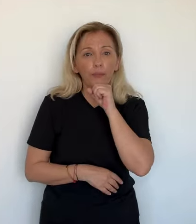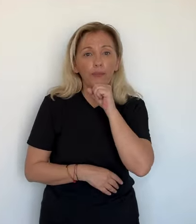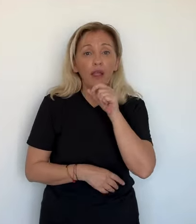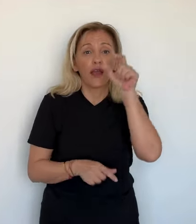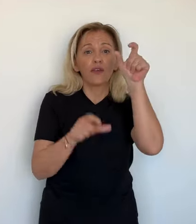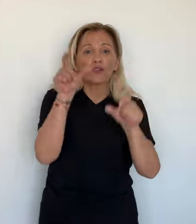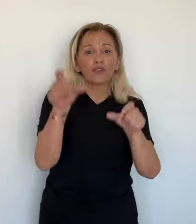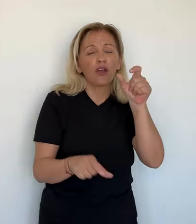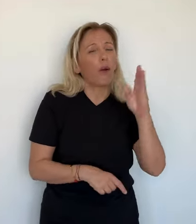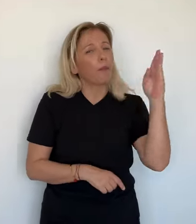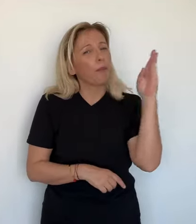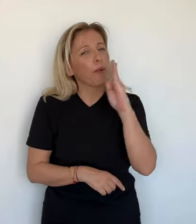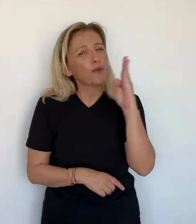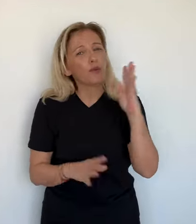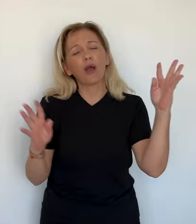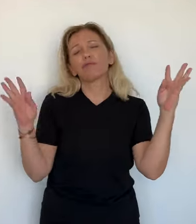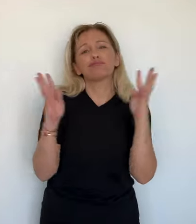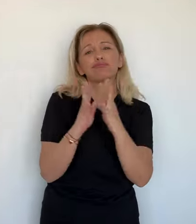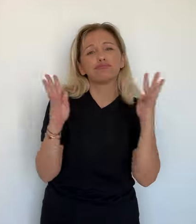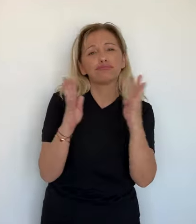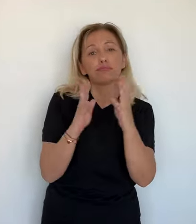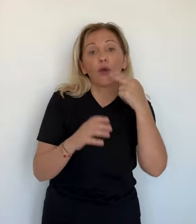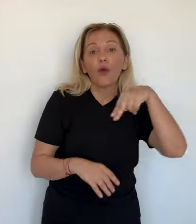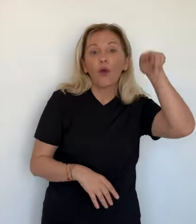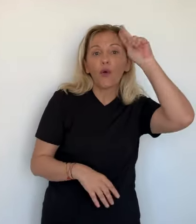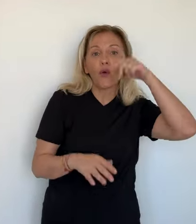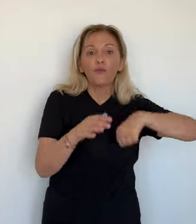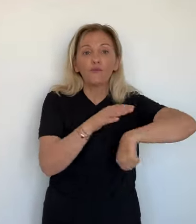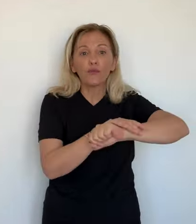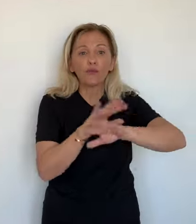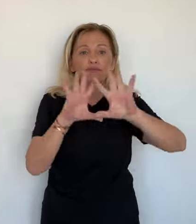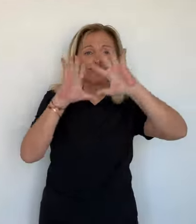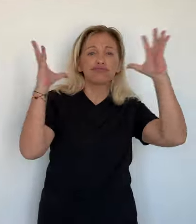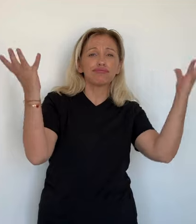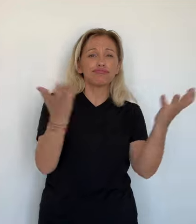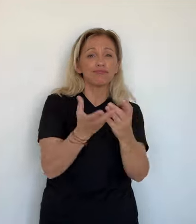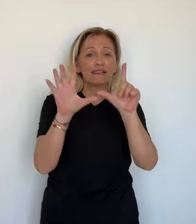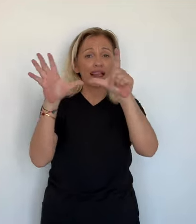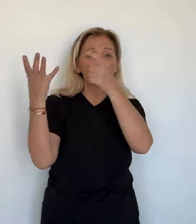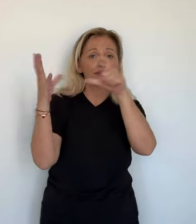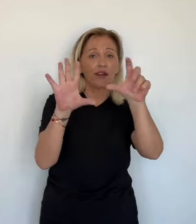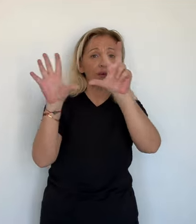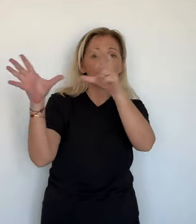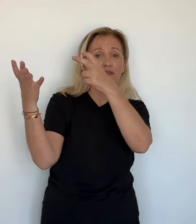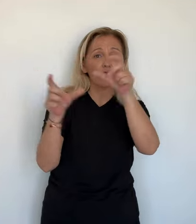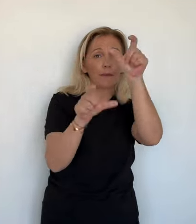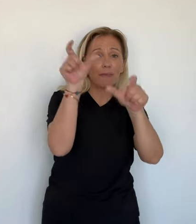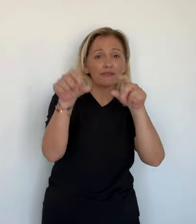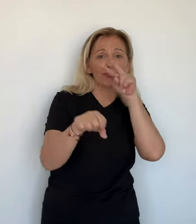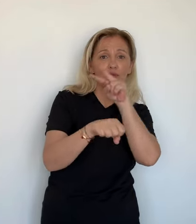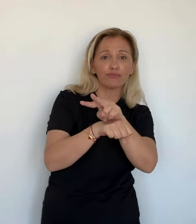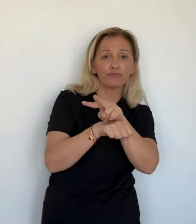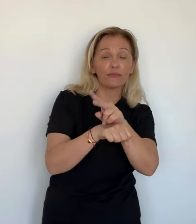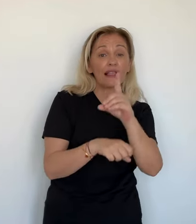cet hôtel club tire son épingle du jeu par rapport à l'hôtellerie classique, avec des familles, des enfants aux grands-parents.